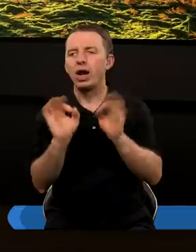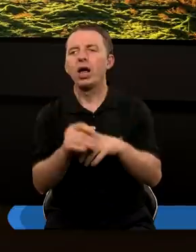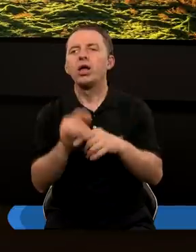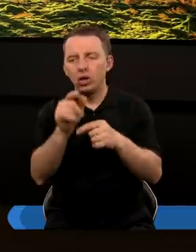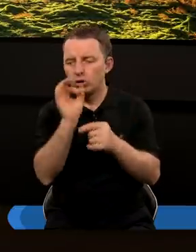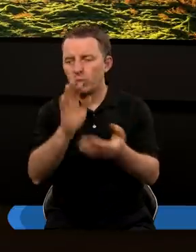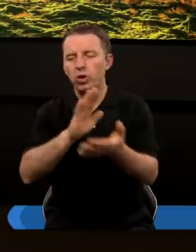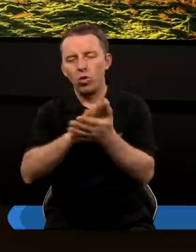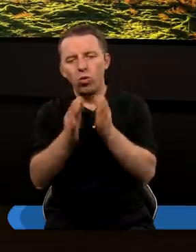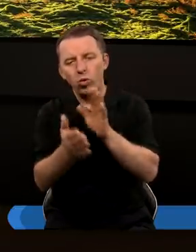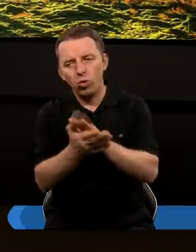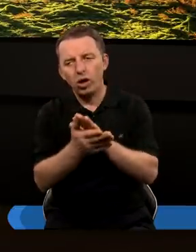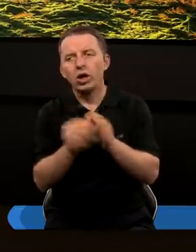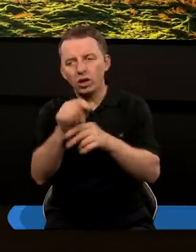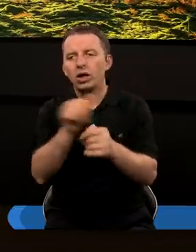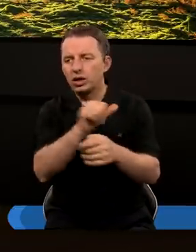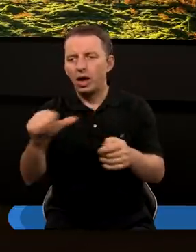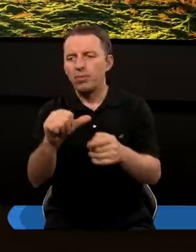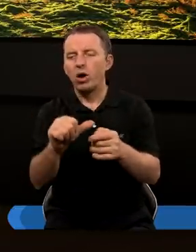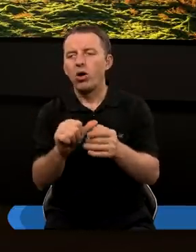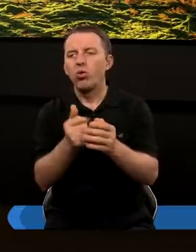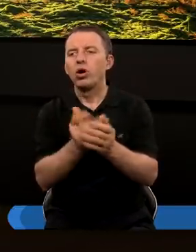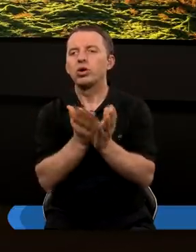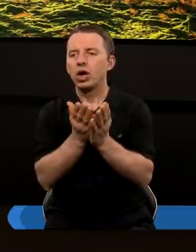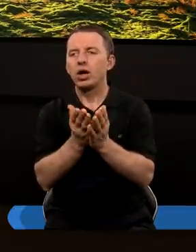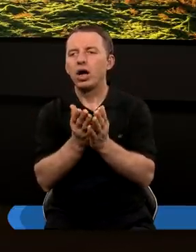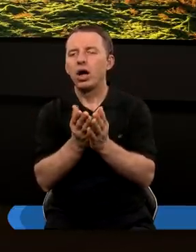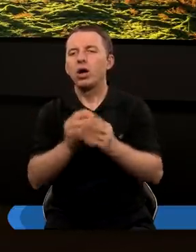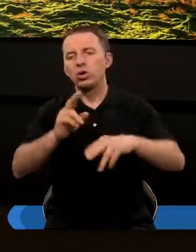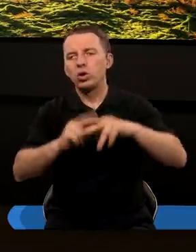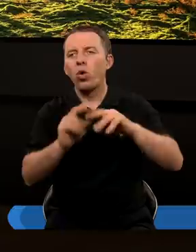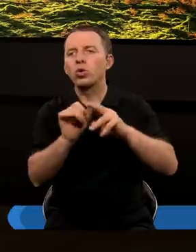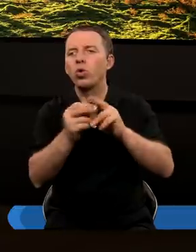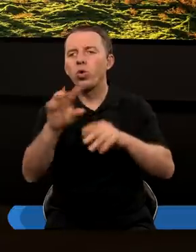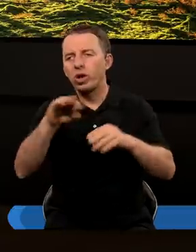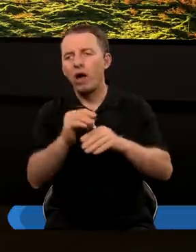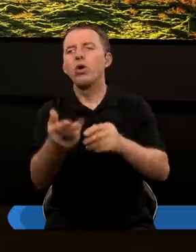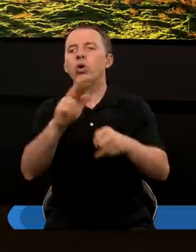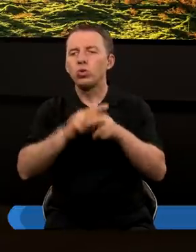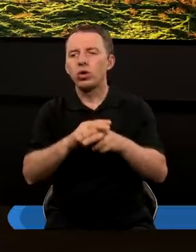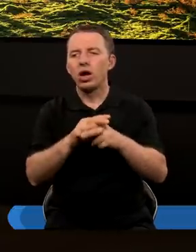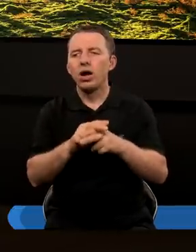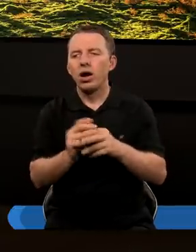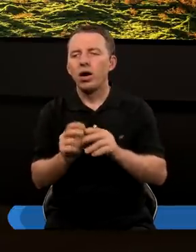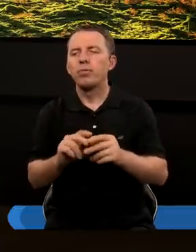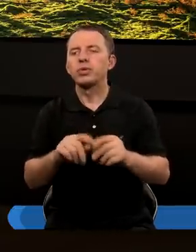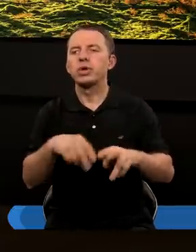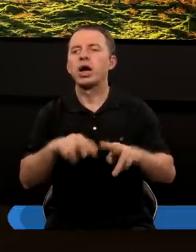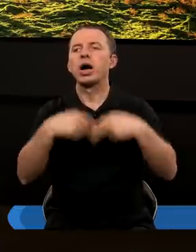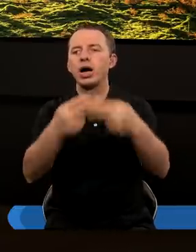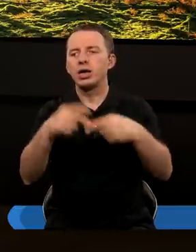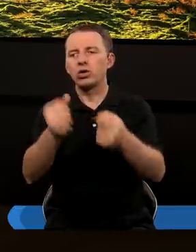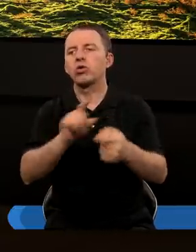Zobaczcie, to jest bardzo ciekawy układ, gdy chodzi o samą księgę i jej strukturę. Pewne historie przeprowadzają się z